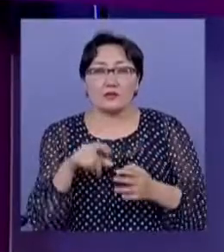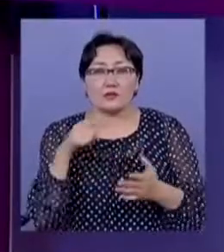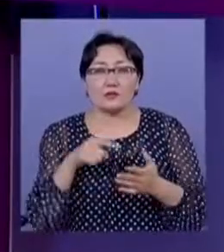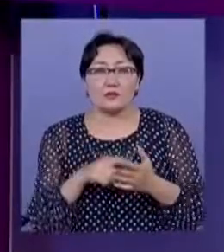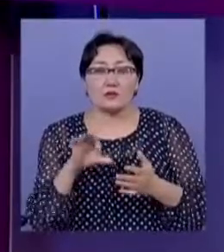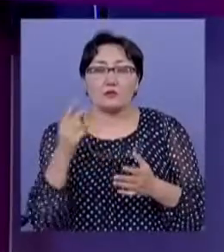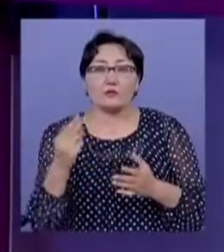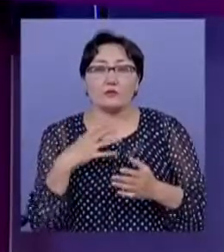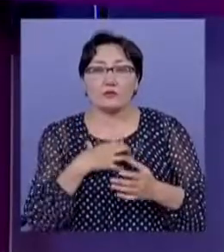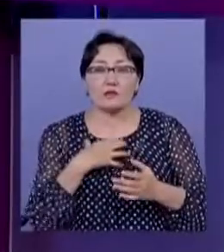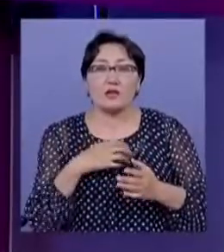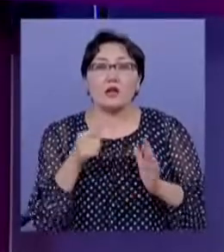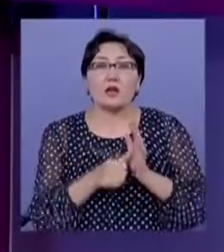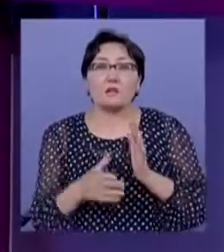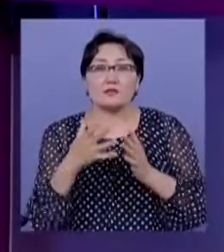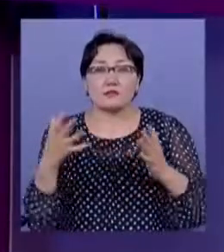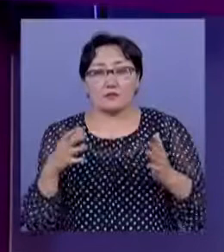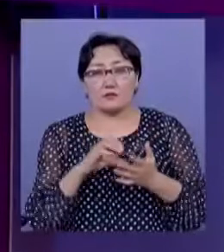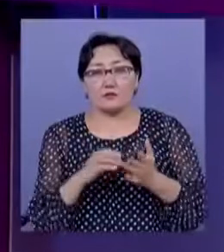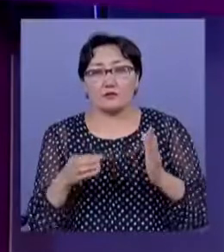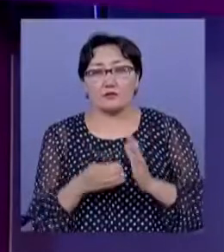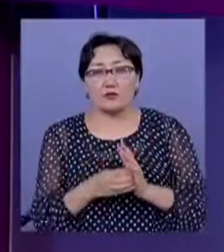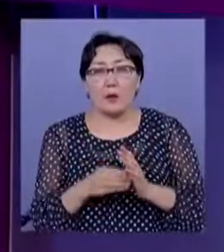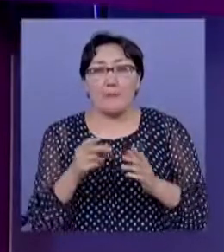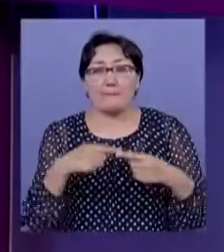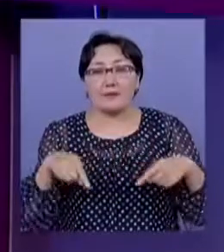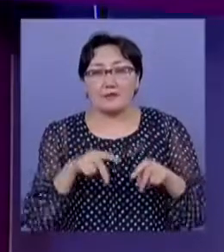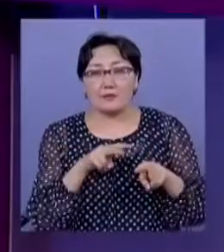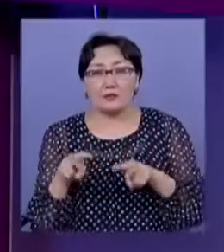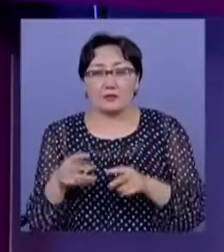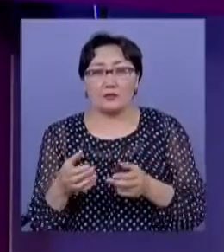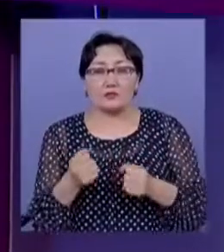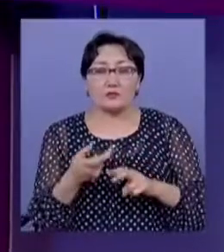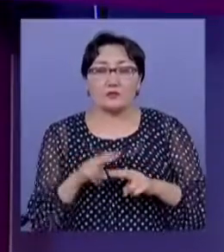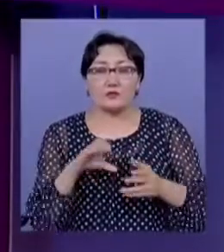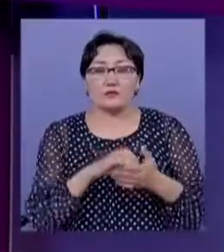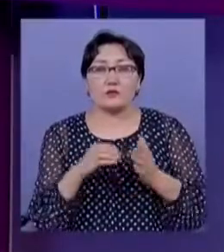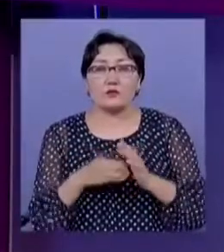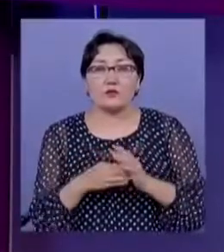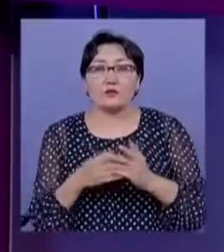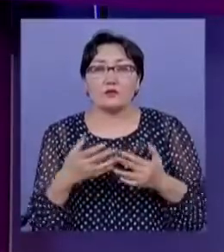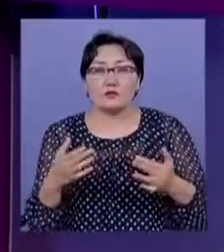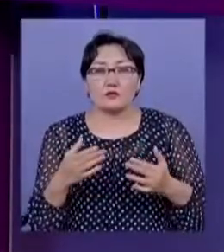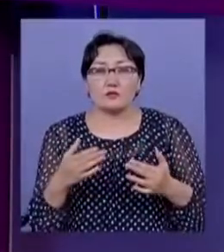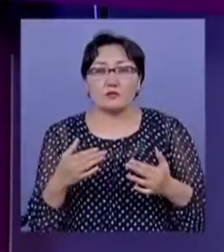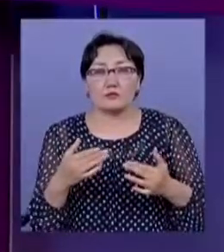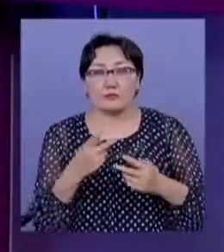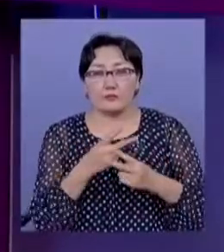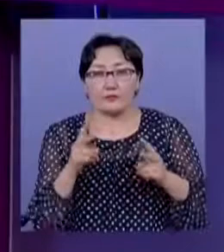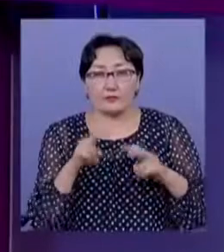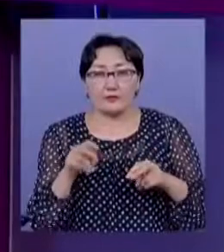қаламызда әлеуметтік маңызы бар 60-тан астам нысан партия бақылауына алынды. Бүгін сол нысандардың бірнешеуі көз елегінен